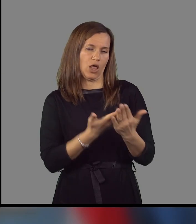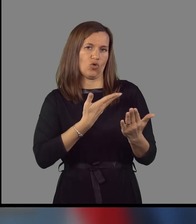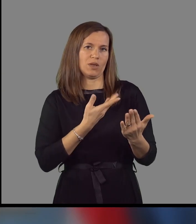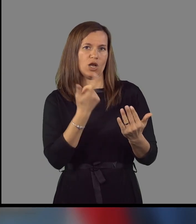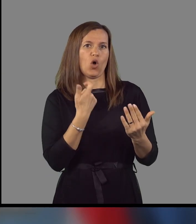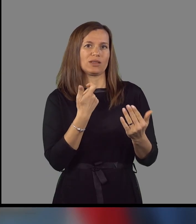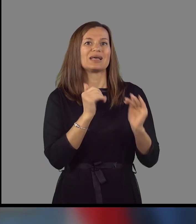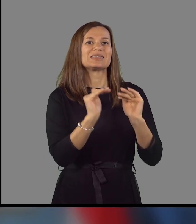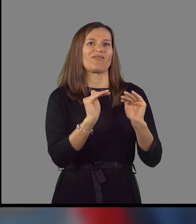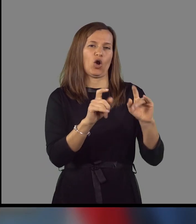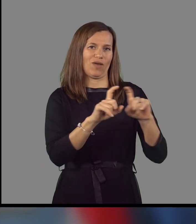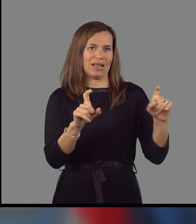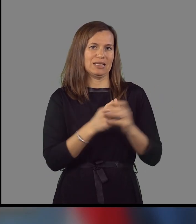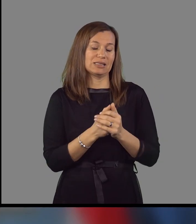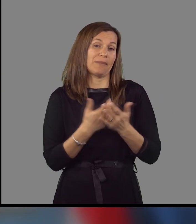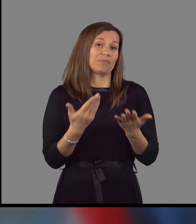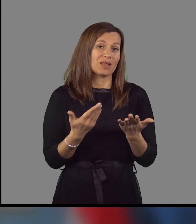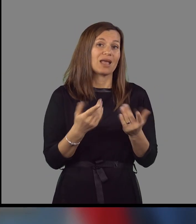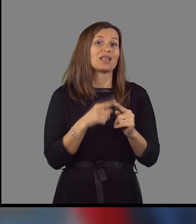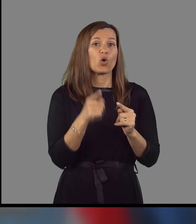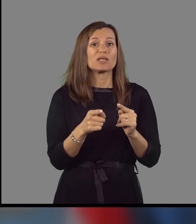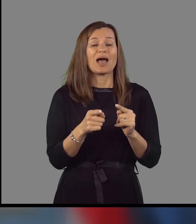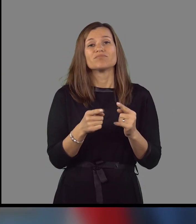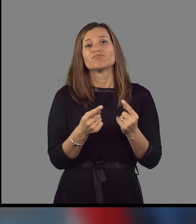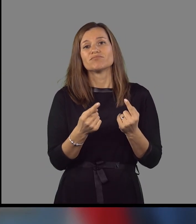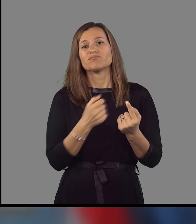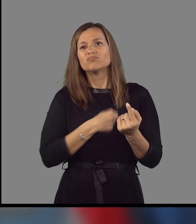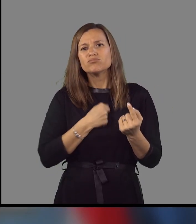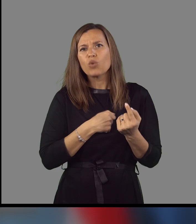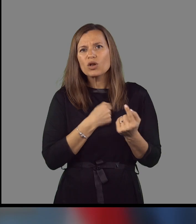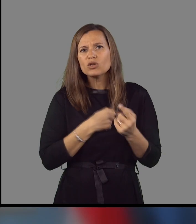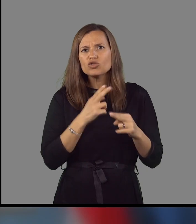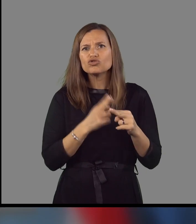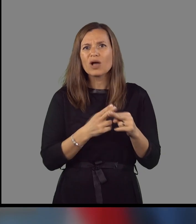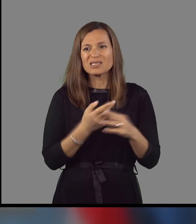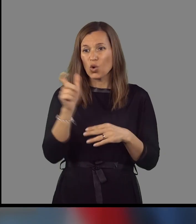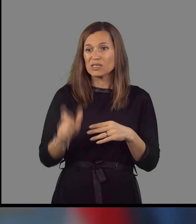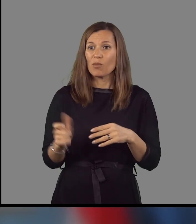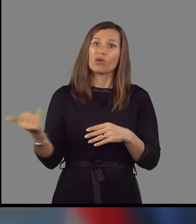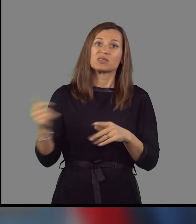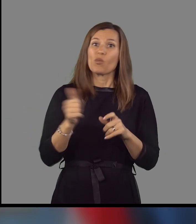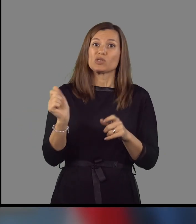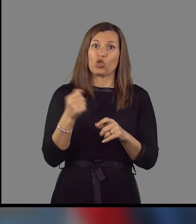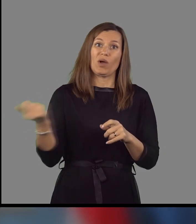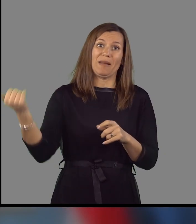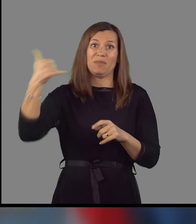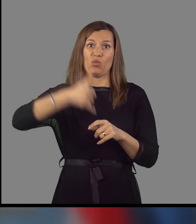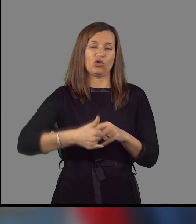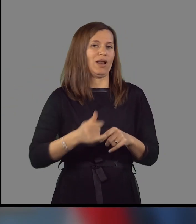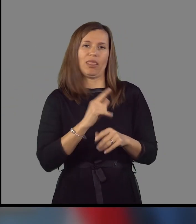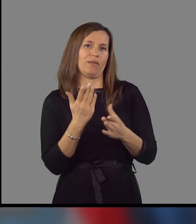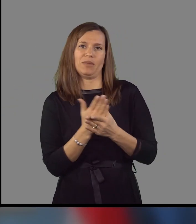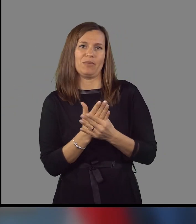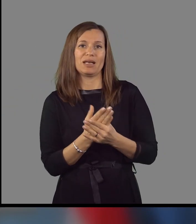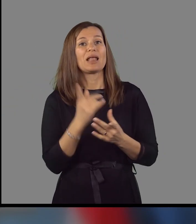pa so tudi neka priporočila dobili, kakor vem, od zavarovalnice. Tako da stalež za osebo, zato ker je